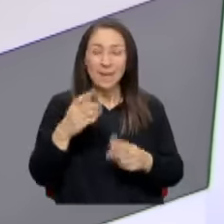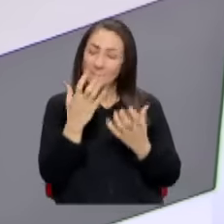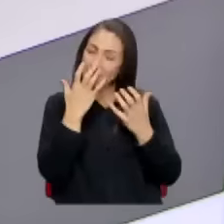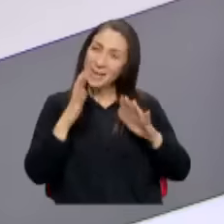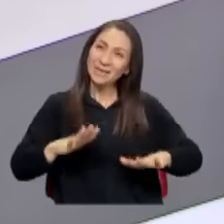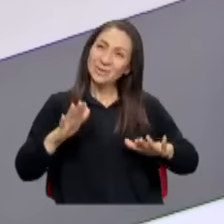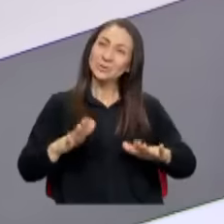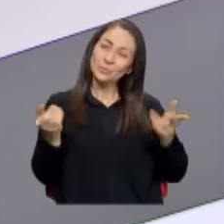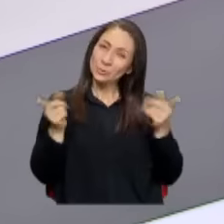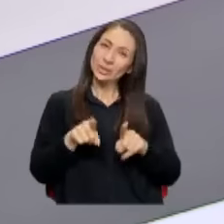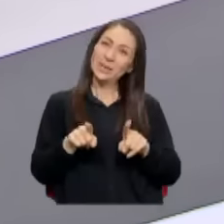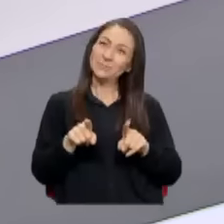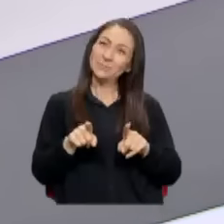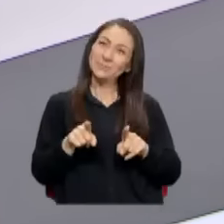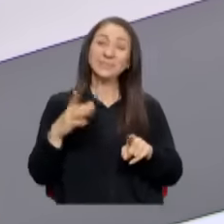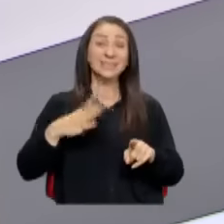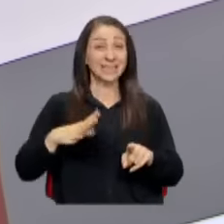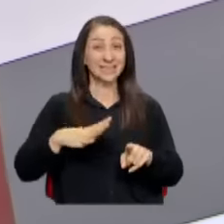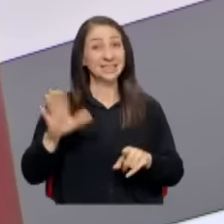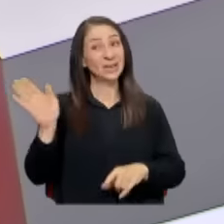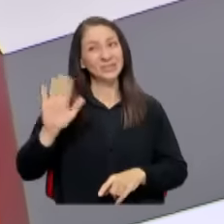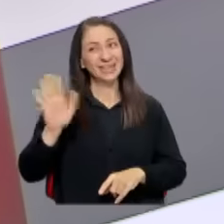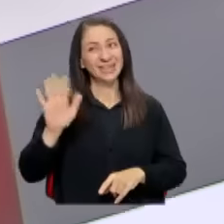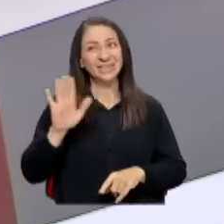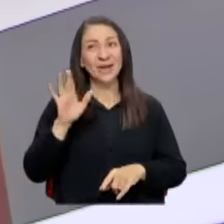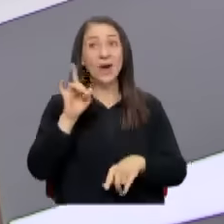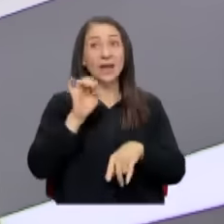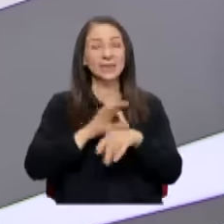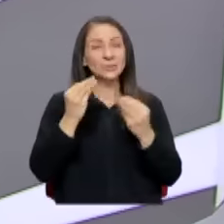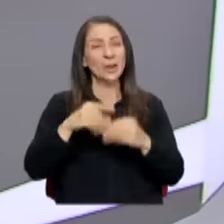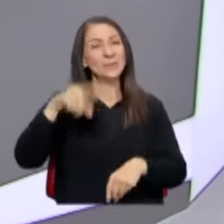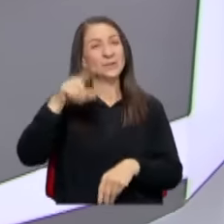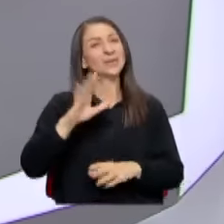bekliyoruz. Buluşalım da isteriz. Hoşça kalın. O an dek güzel bir gün olsun.